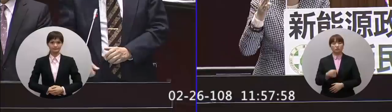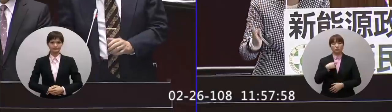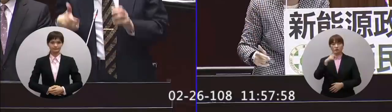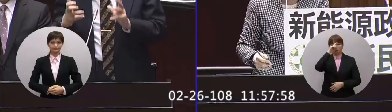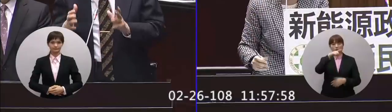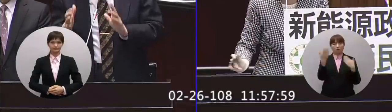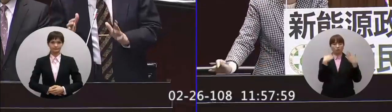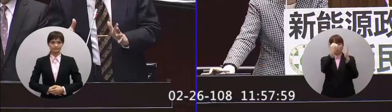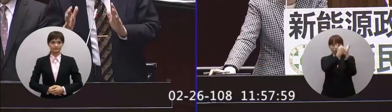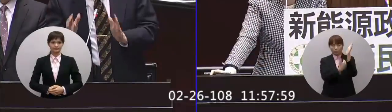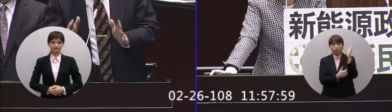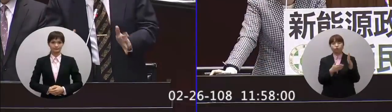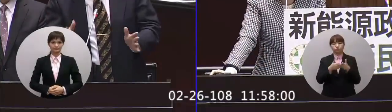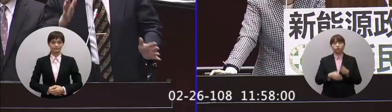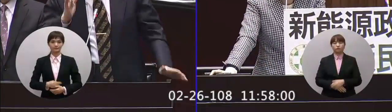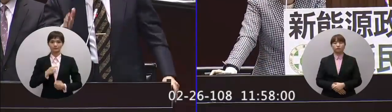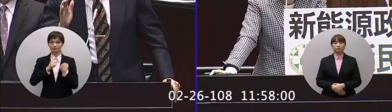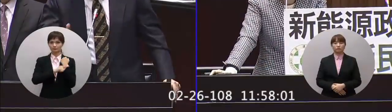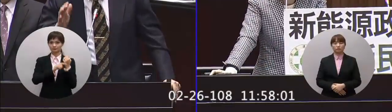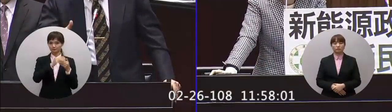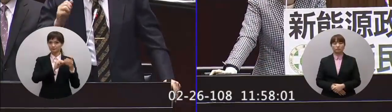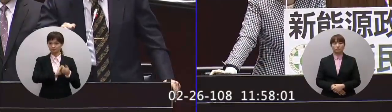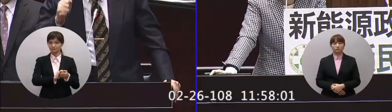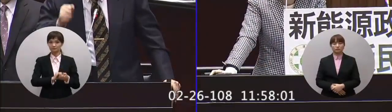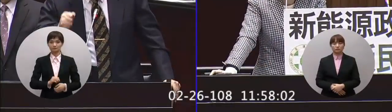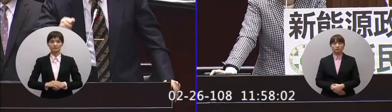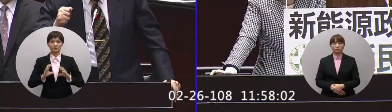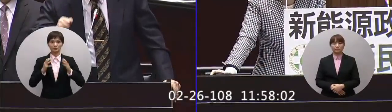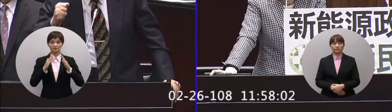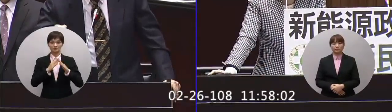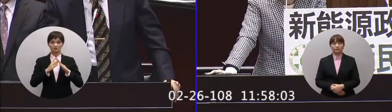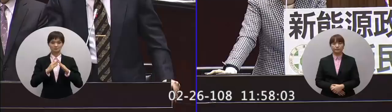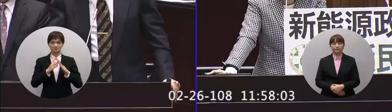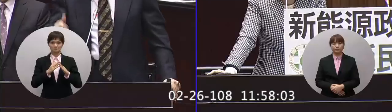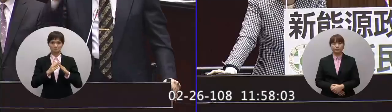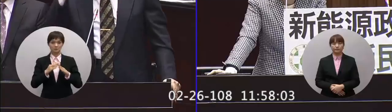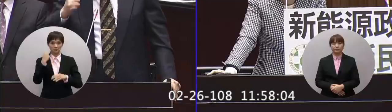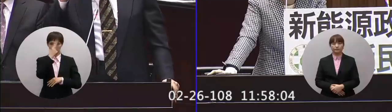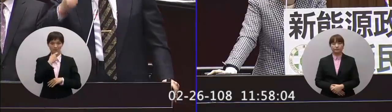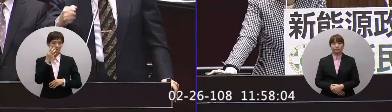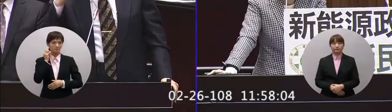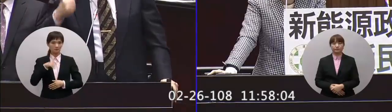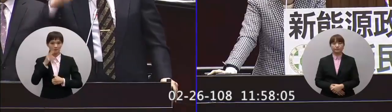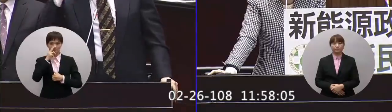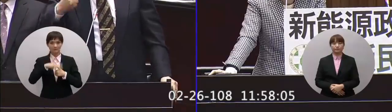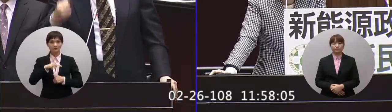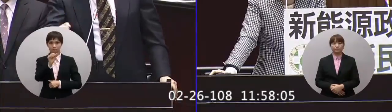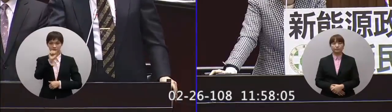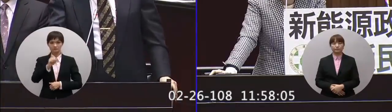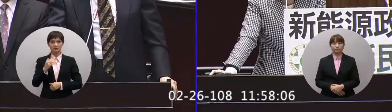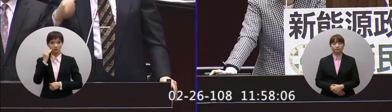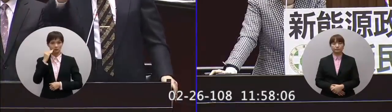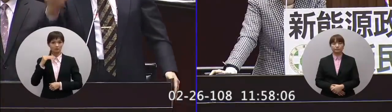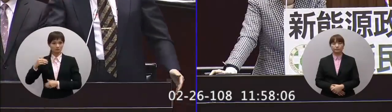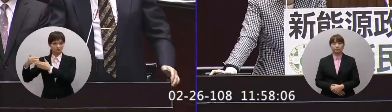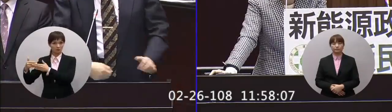望你们可以明列出来， 我们法律有规定，不能做出有碍国家尊严的行为。如果您这里面是彰显中华民国